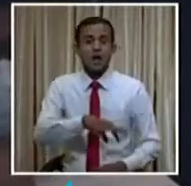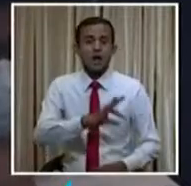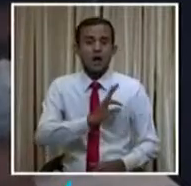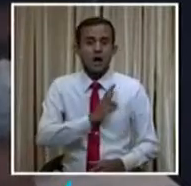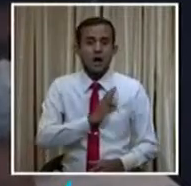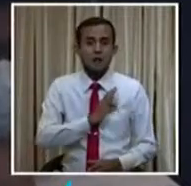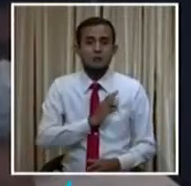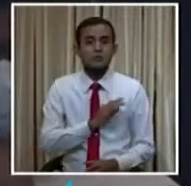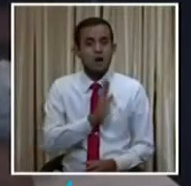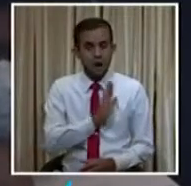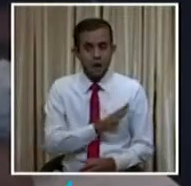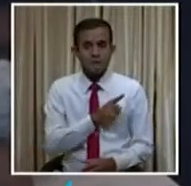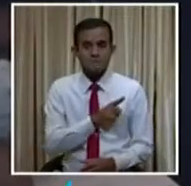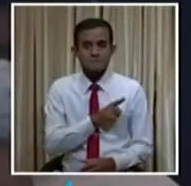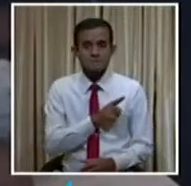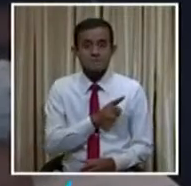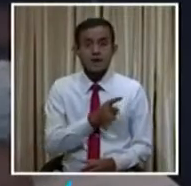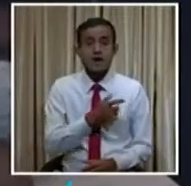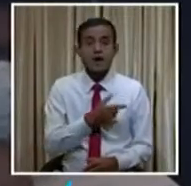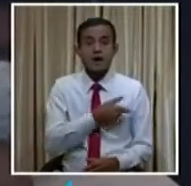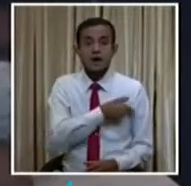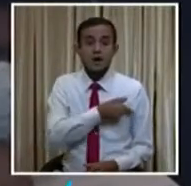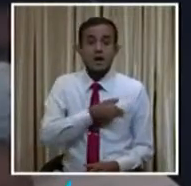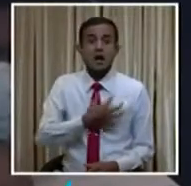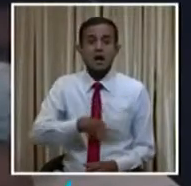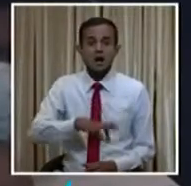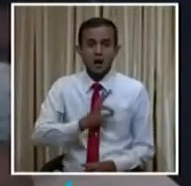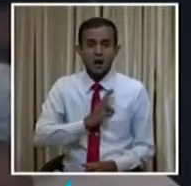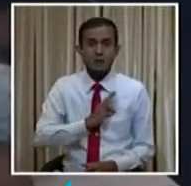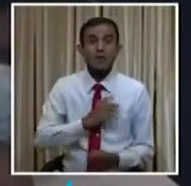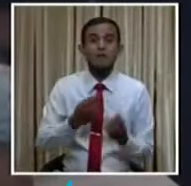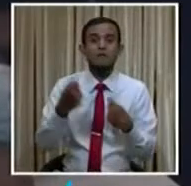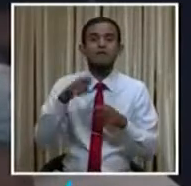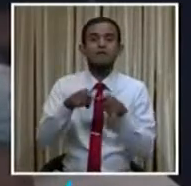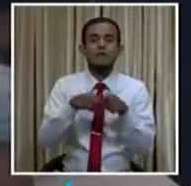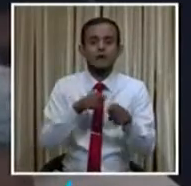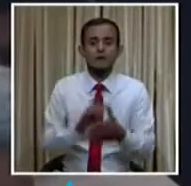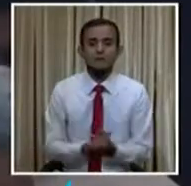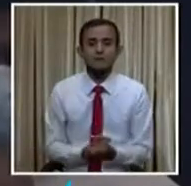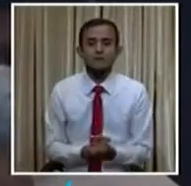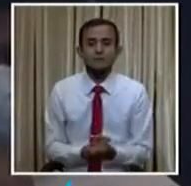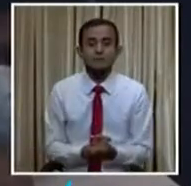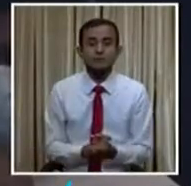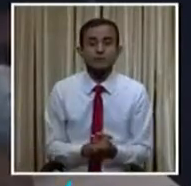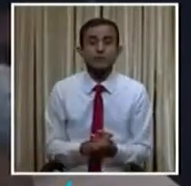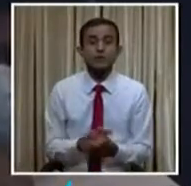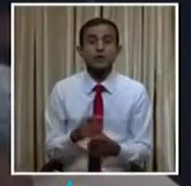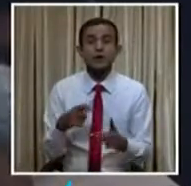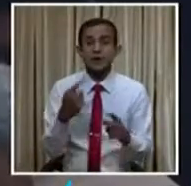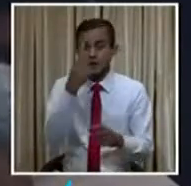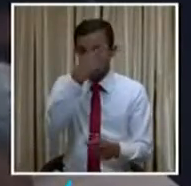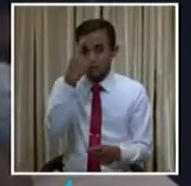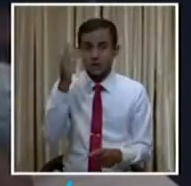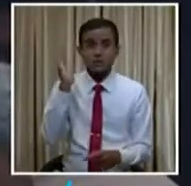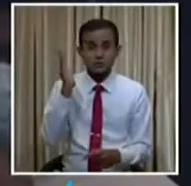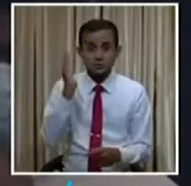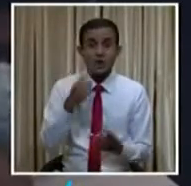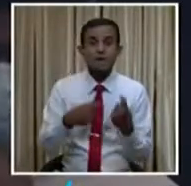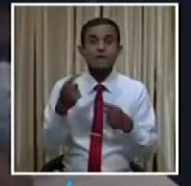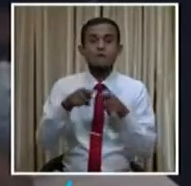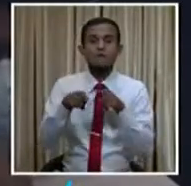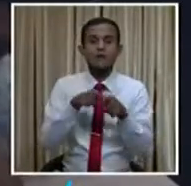නමක් ඉන්නව නම් ඒ නායක මහානායක හාමුදුරුවත් උකස් කරලා තියෙන්නේ ආදිනල් හිමිපාණනුත් උකස් කරලා තියෙන්නේ